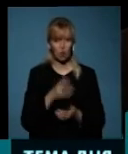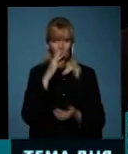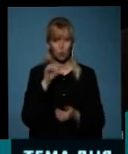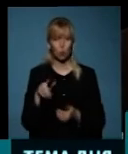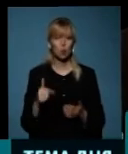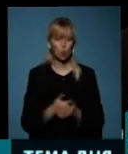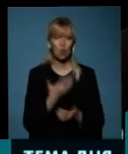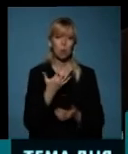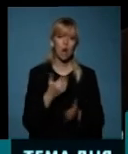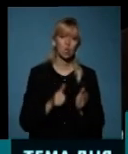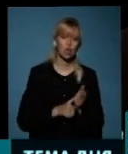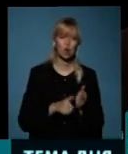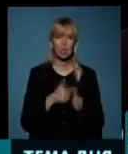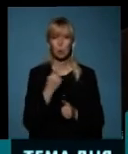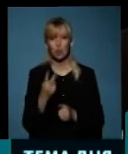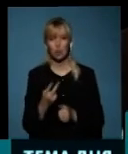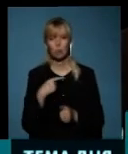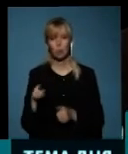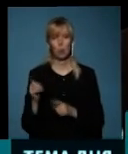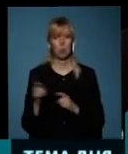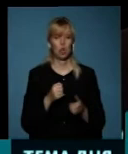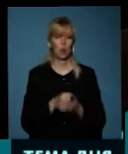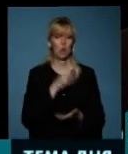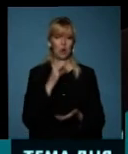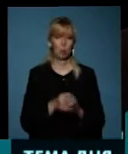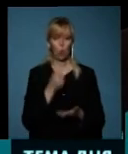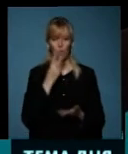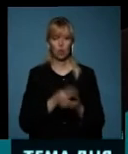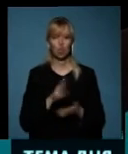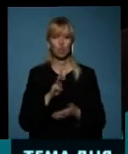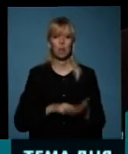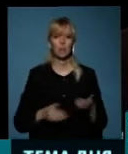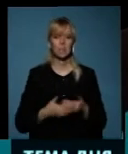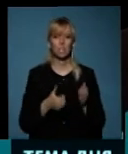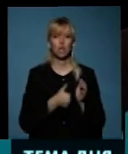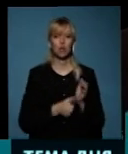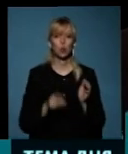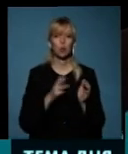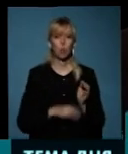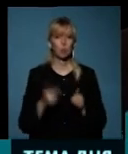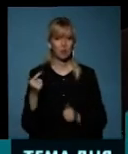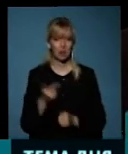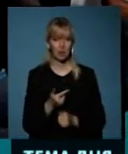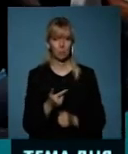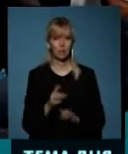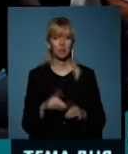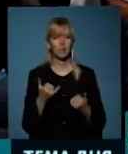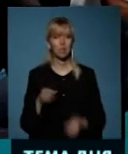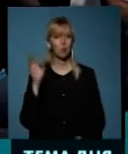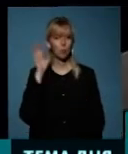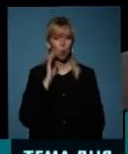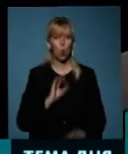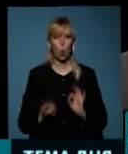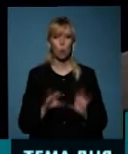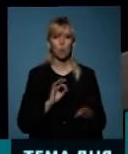нього 5 або 6, або 2, то ми його притягуємо до відповідальності у вигляді штрафної санкції 680 гривень. Давайте зараз послухаємо